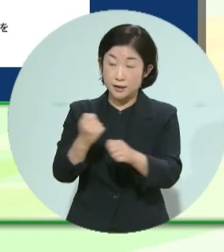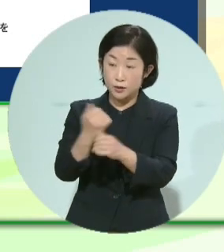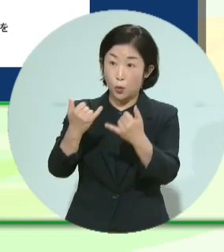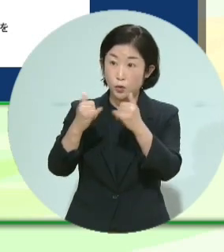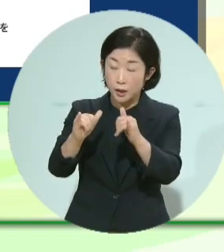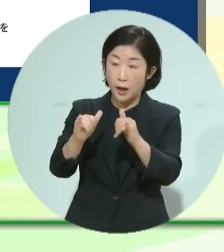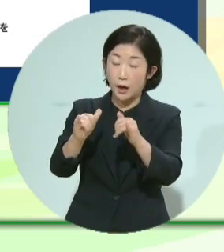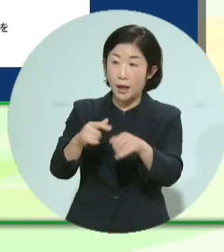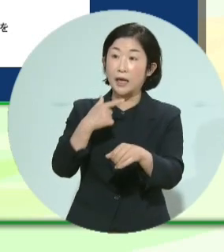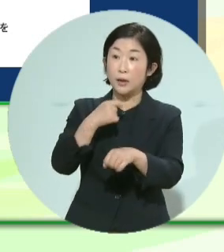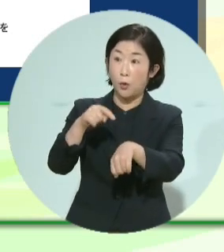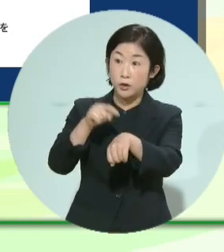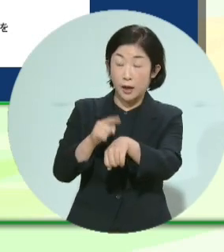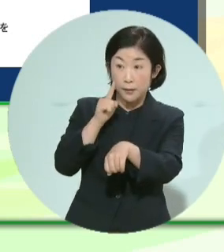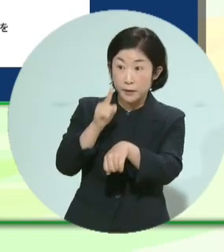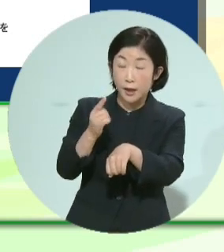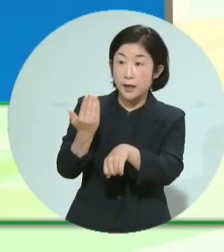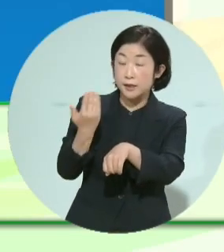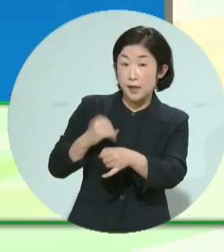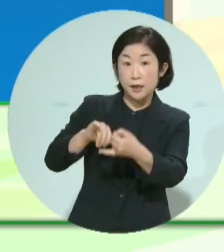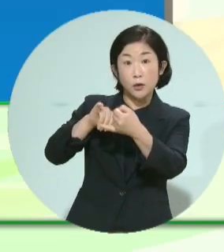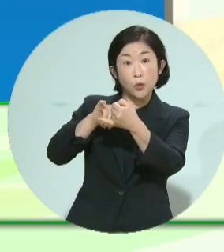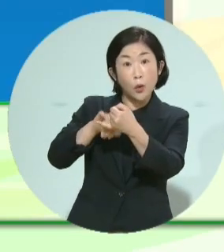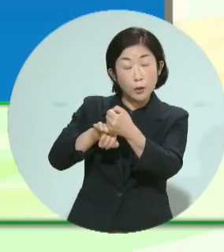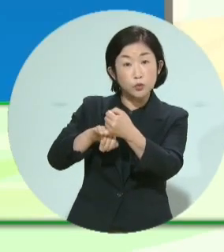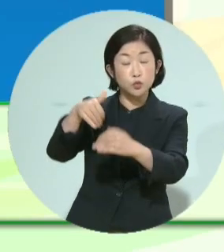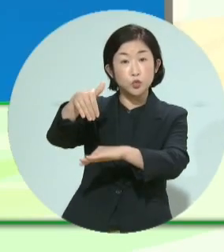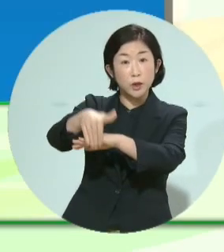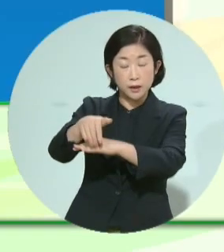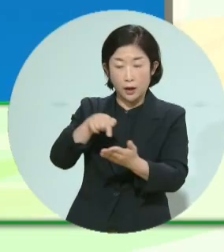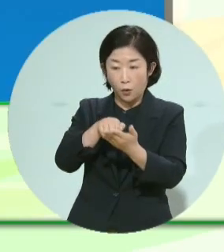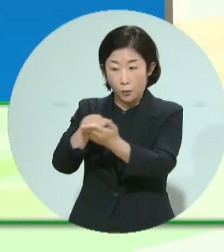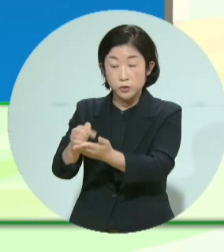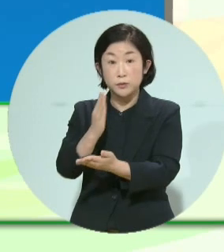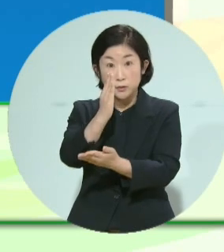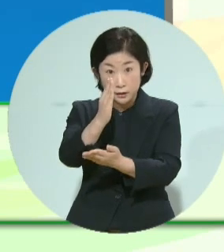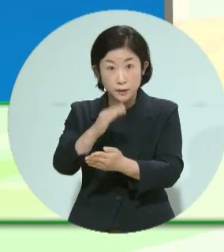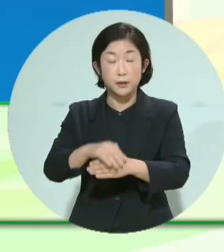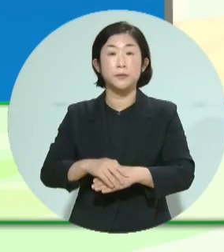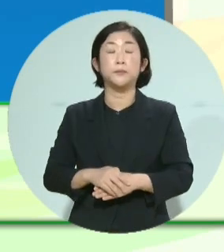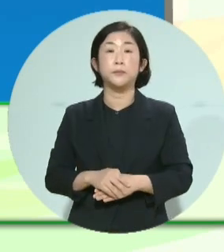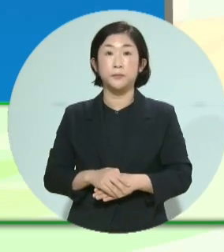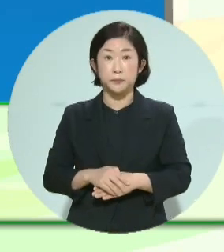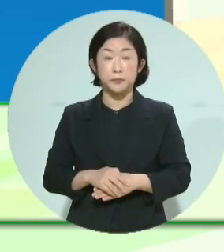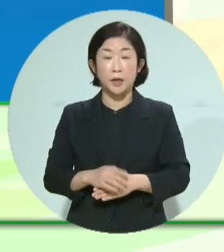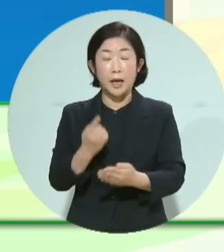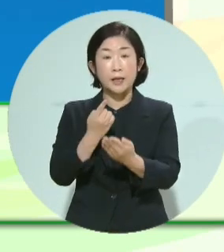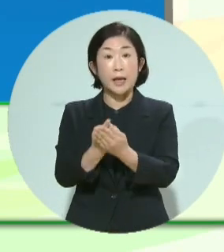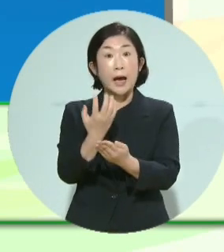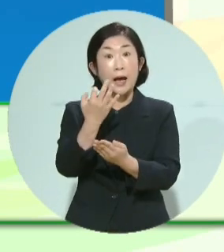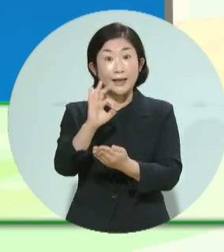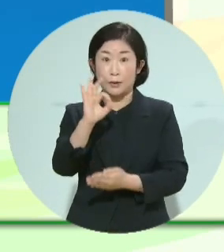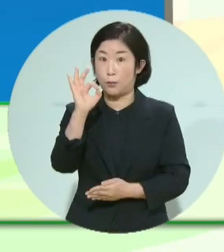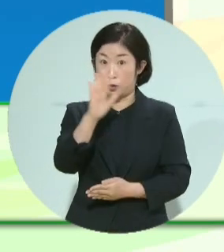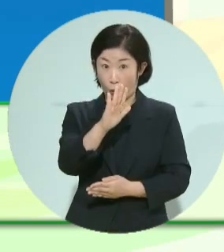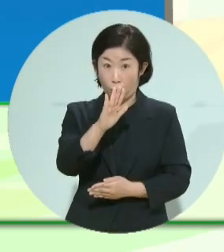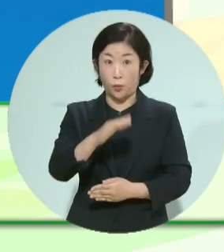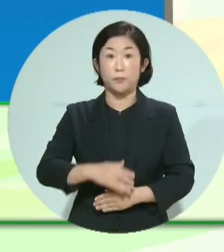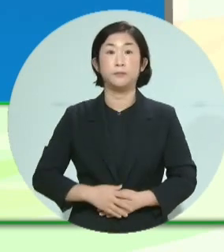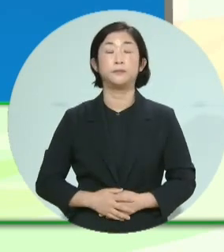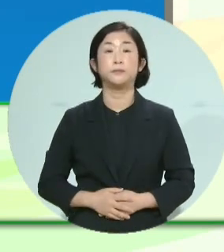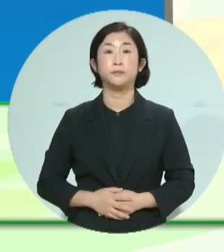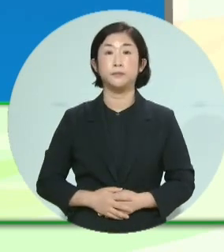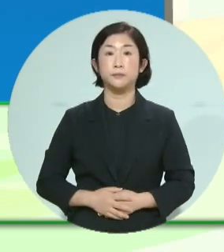時間など事前に予約受付フォームからお申し込みください。なお参加費はすべて無料です。